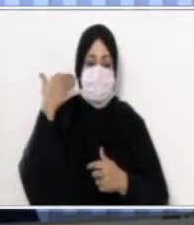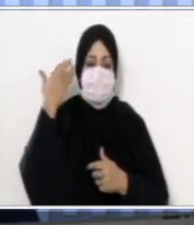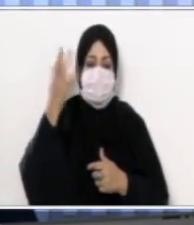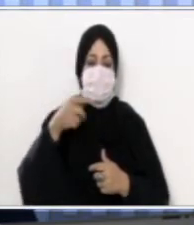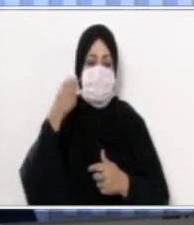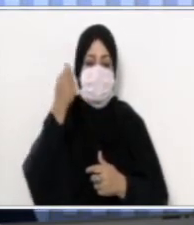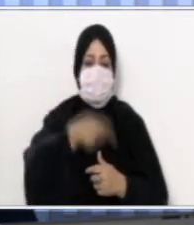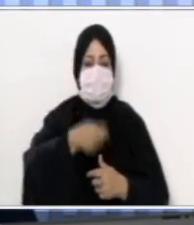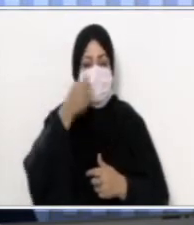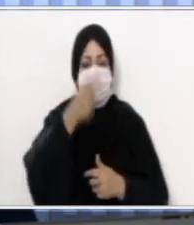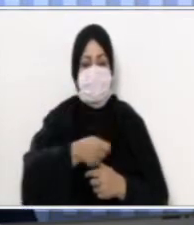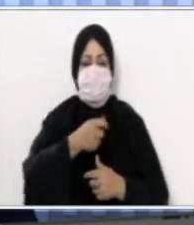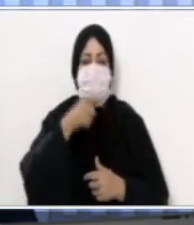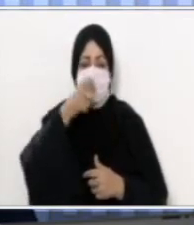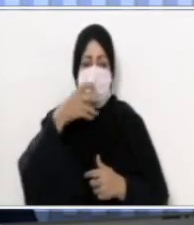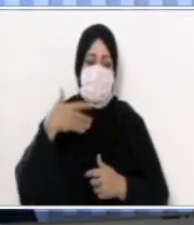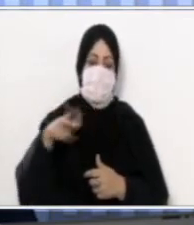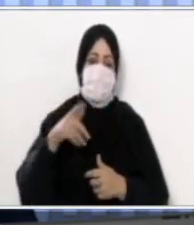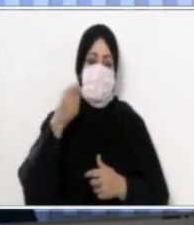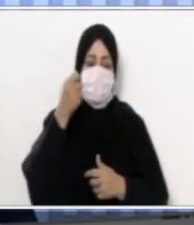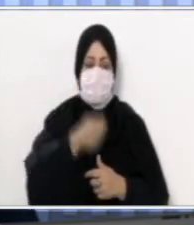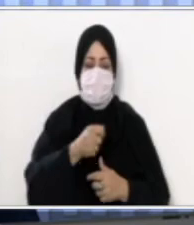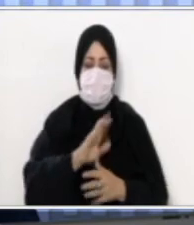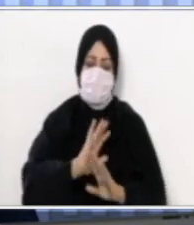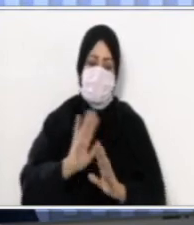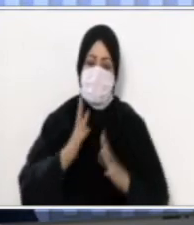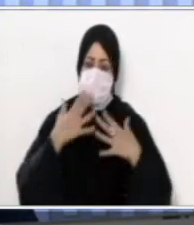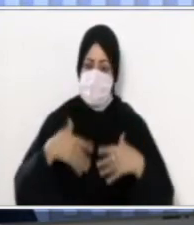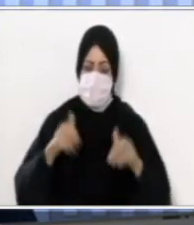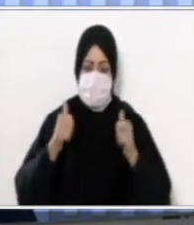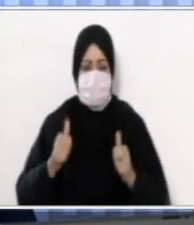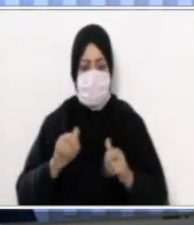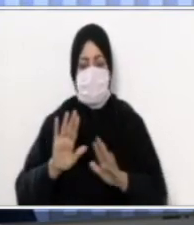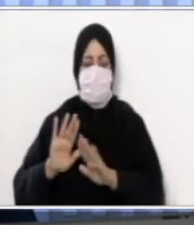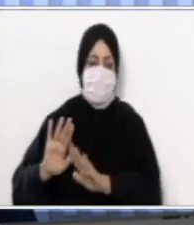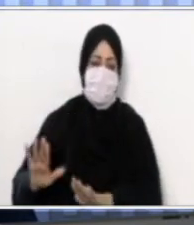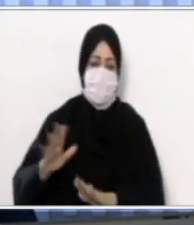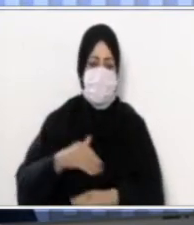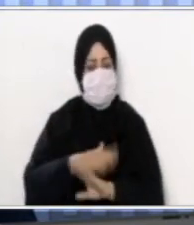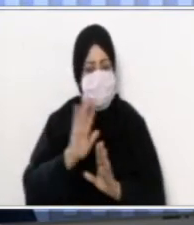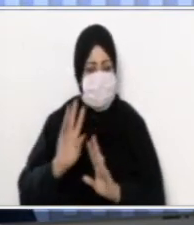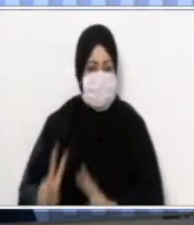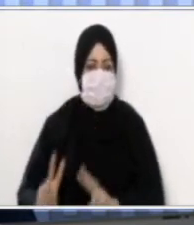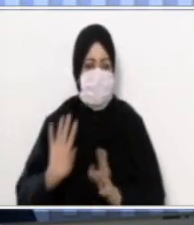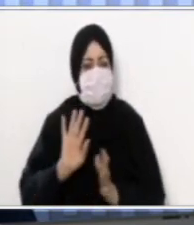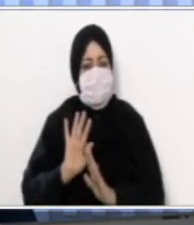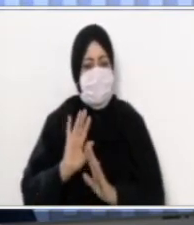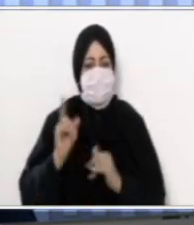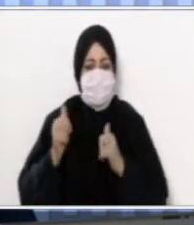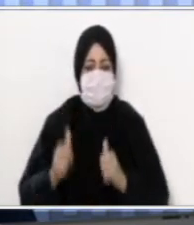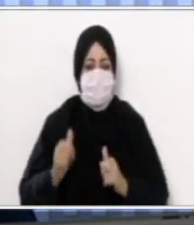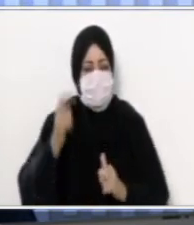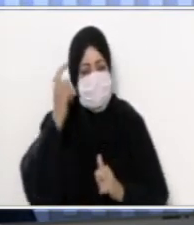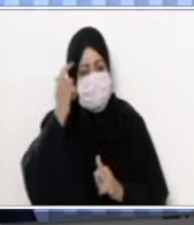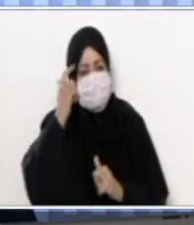احتاجتهاش الحمد لله في النهار فلا بأس وصومها صحيح ولا شيء عليها، وإذا